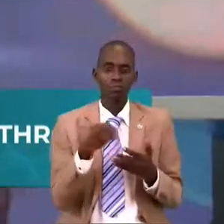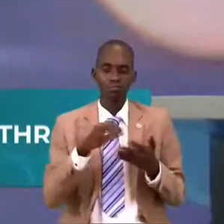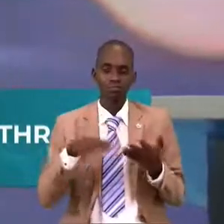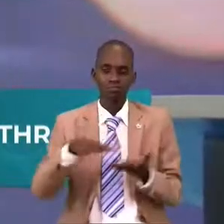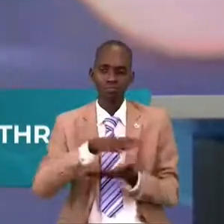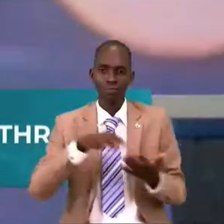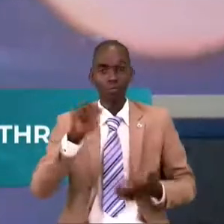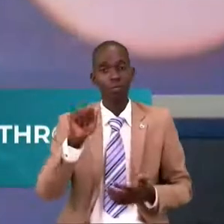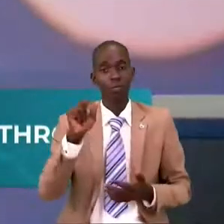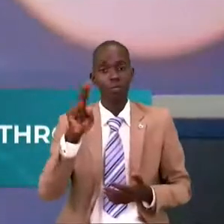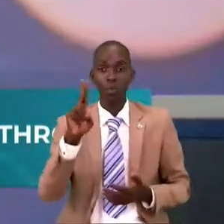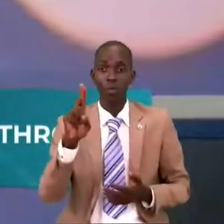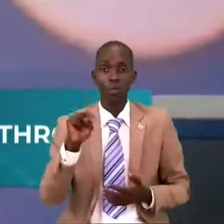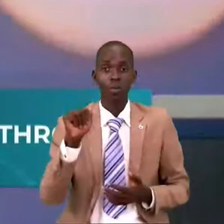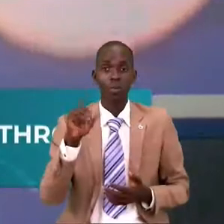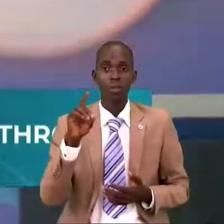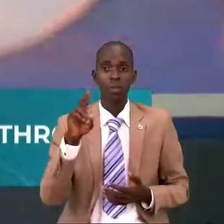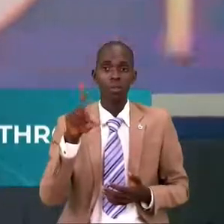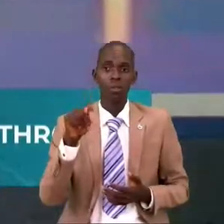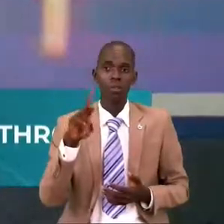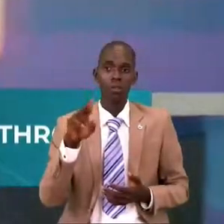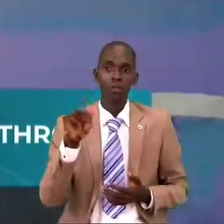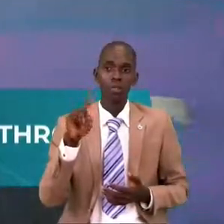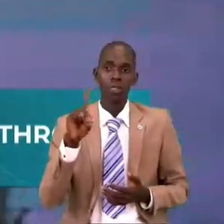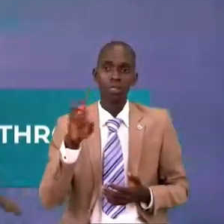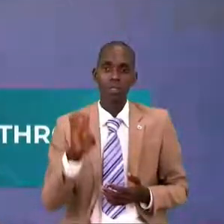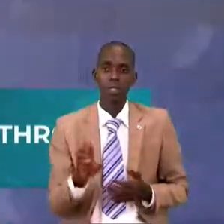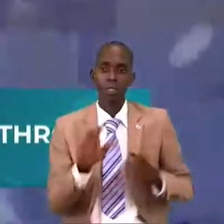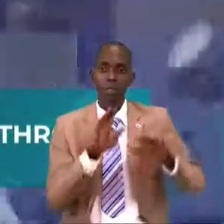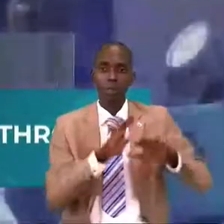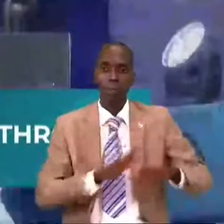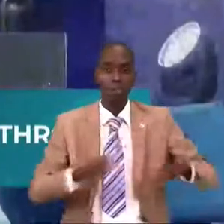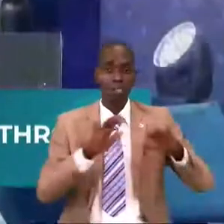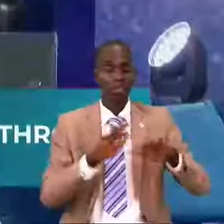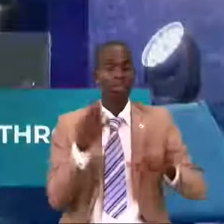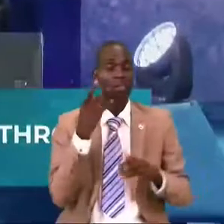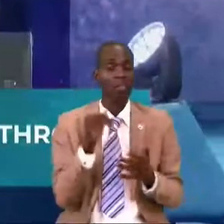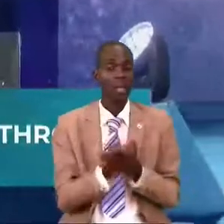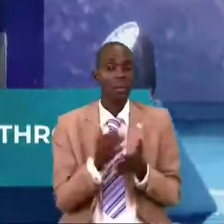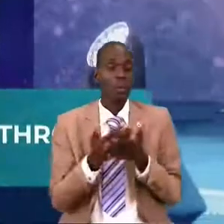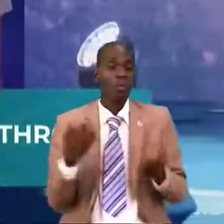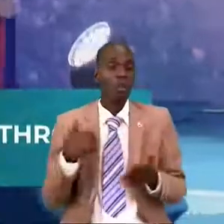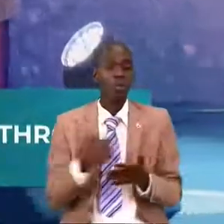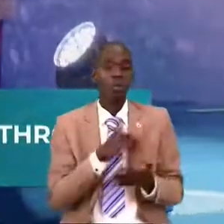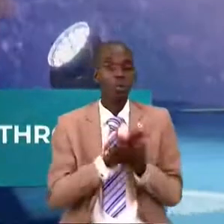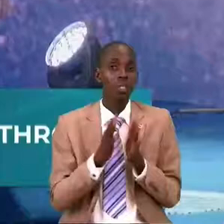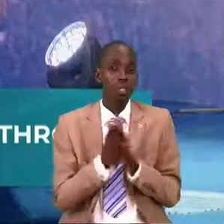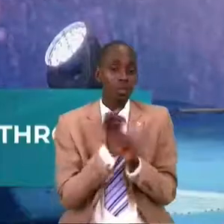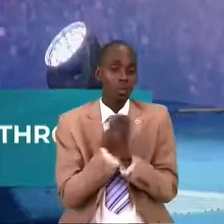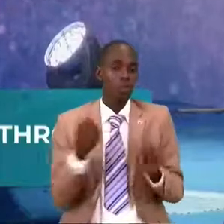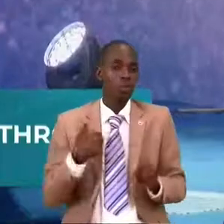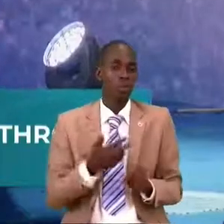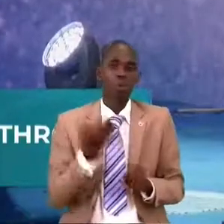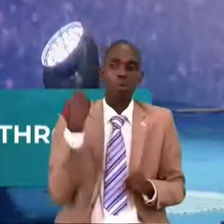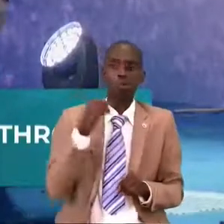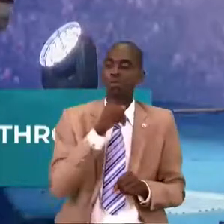étions injustes. Maintenant, si nous disons que nous sommes venus au Seigneur et nous demeurons injustes,